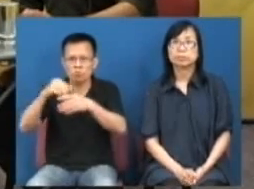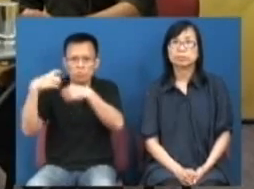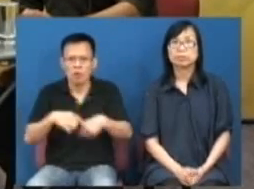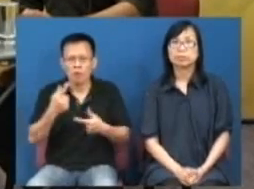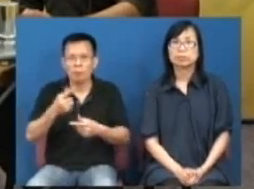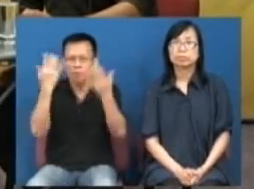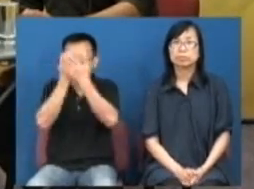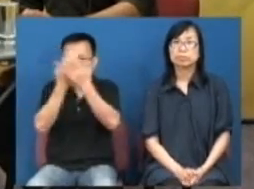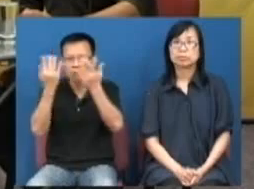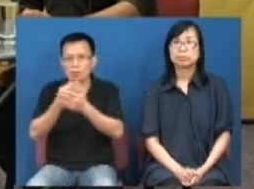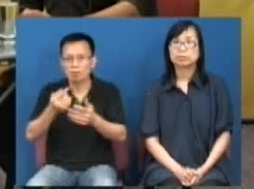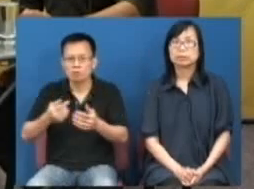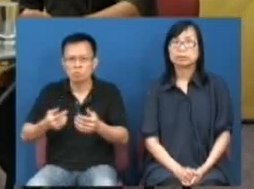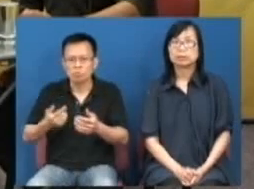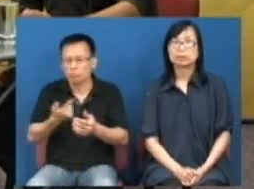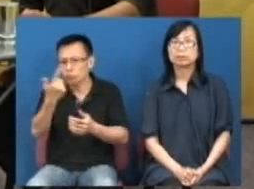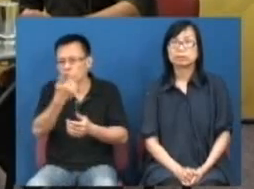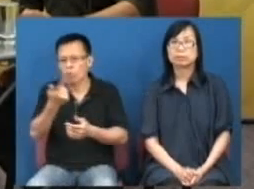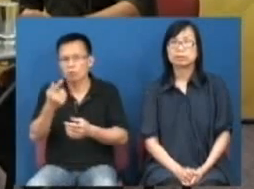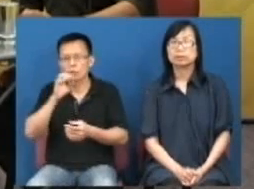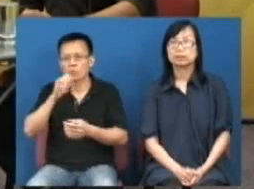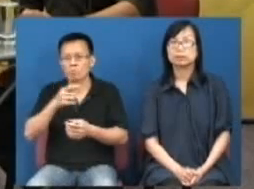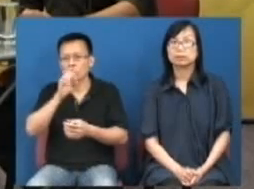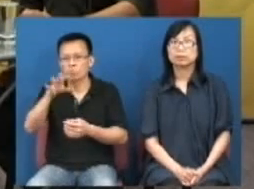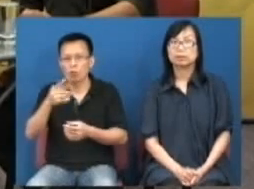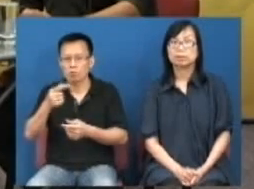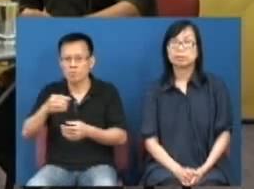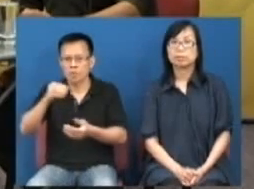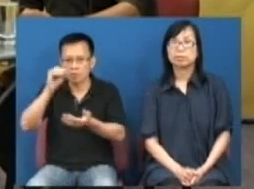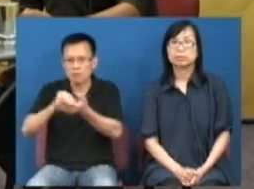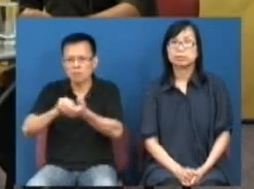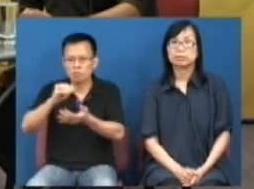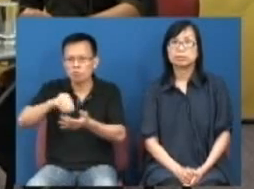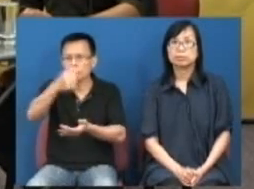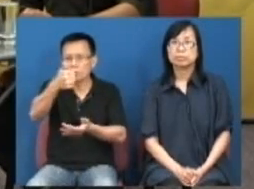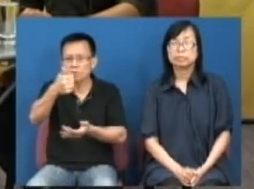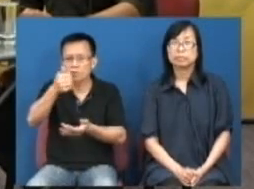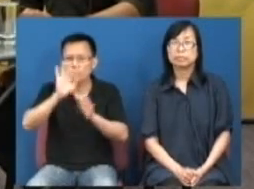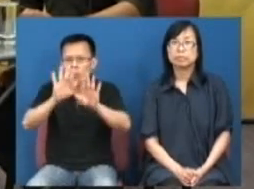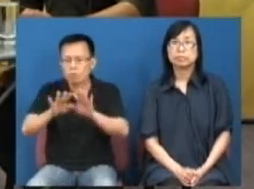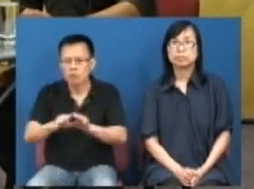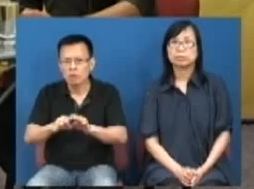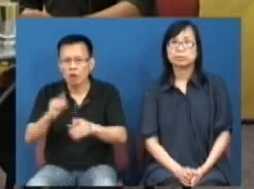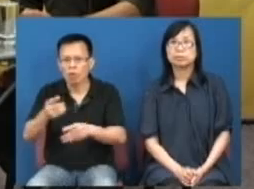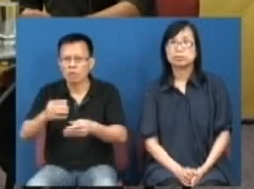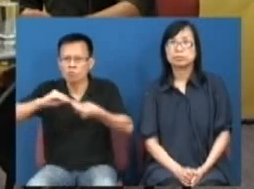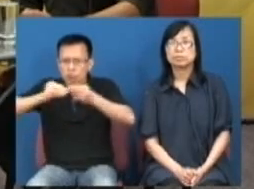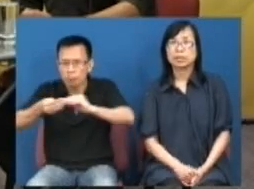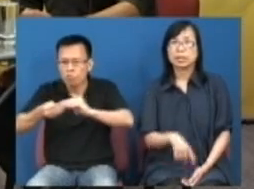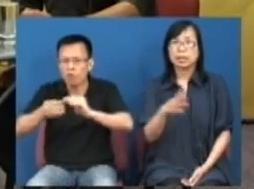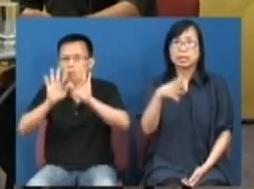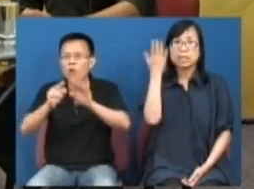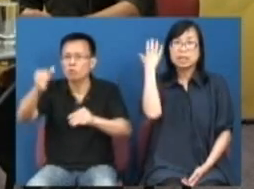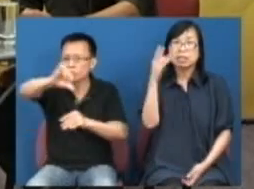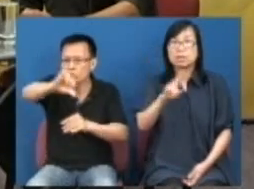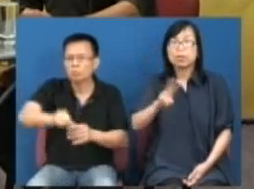咗，好多人請佢上傾偈，講佢嘅政綱，係咪佢就幫佢忙咧？可能幫倒忙噶嘛？ 係啊，咁你睇翻以往都